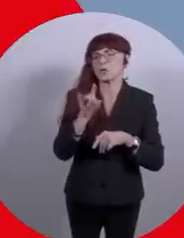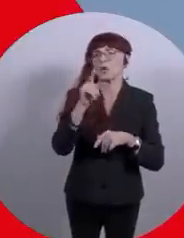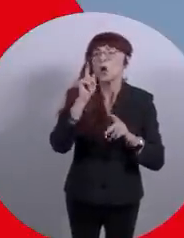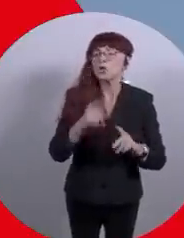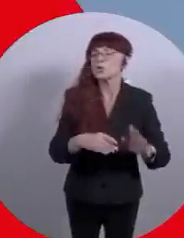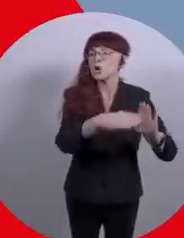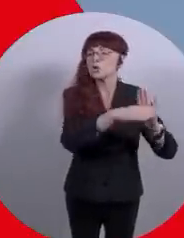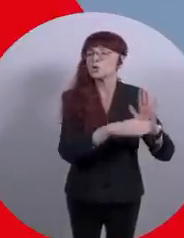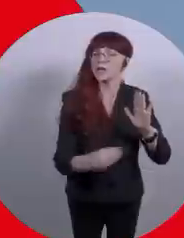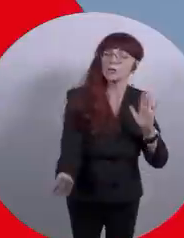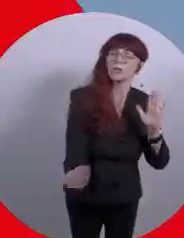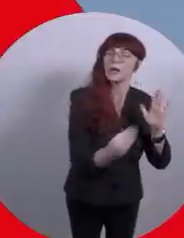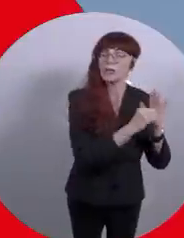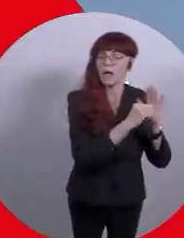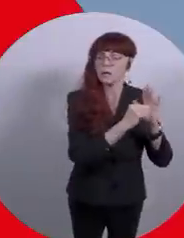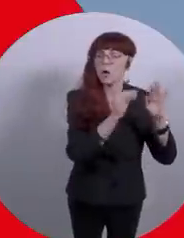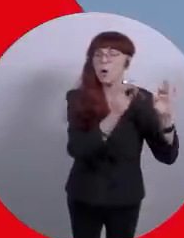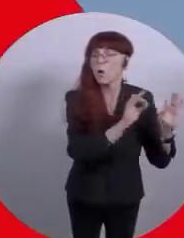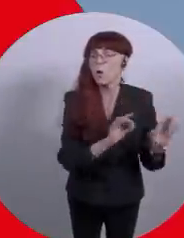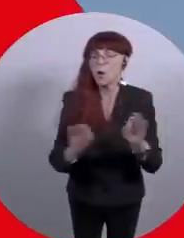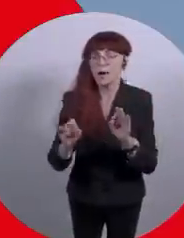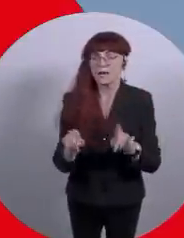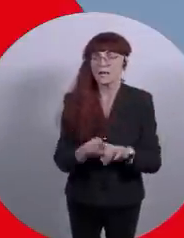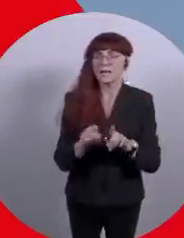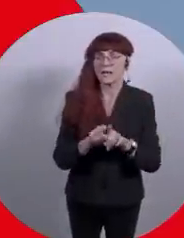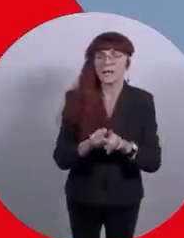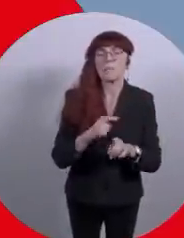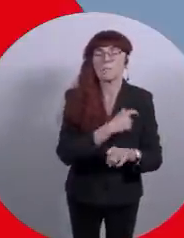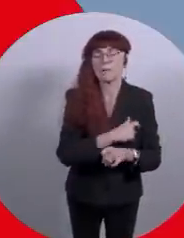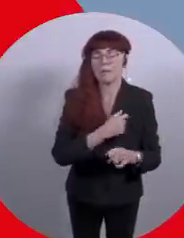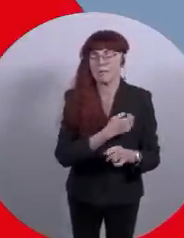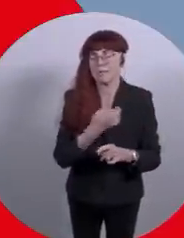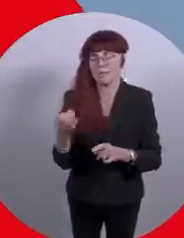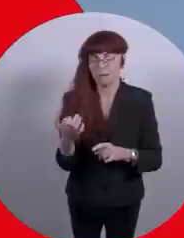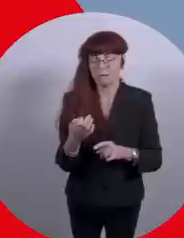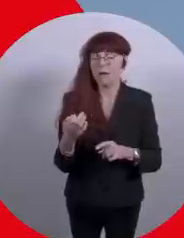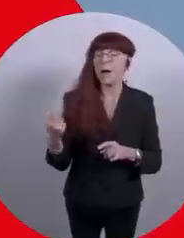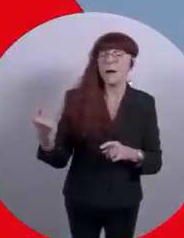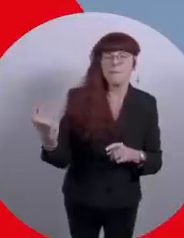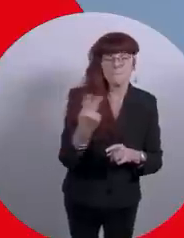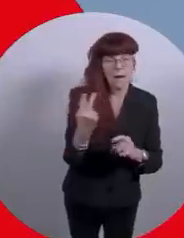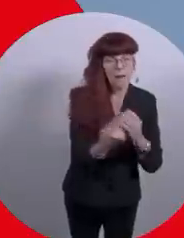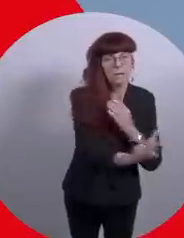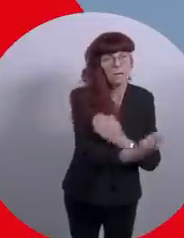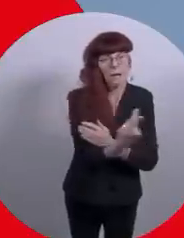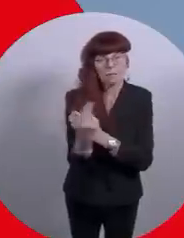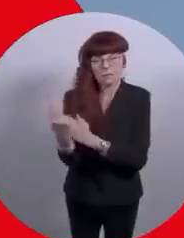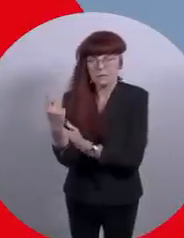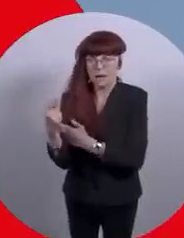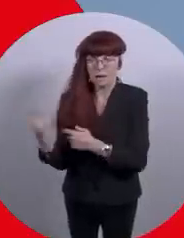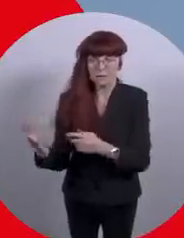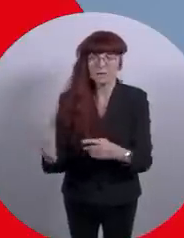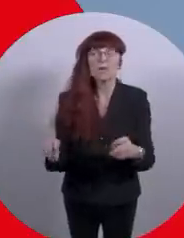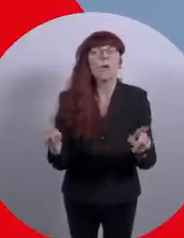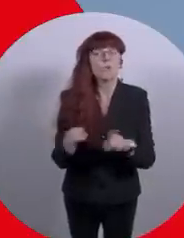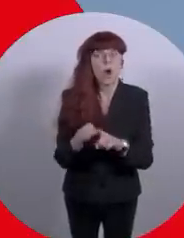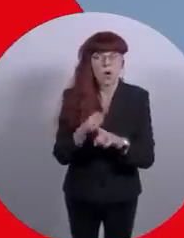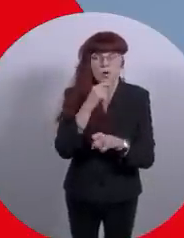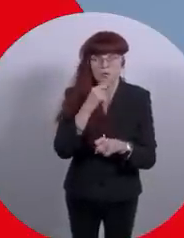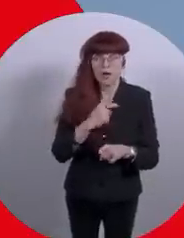ordentlichen ich nehme sowohl die beiden Kandidaten beim Wort als auch alle Lehrerinnen und Lehrer die das im Bundespartei Vorstand zuletzt gemacht